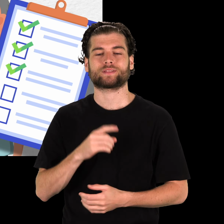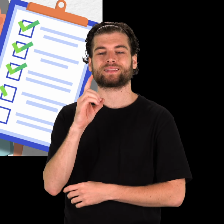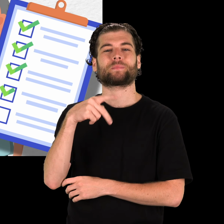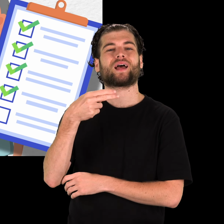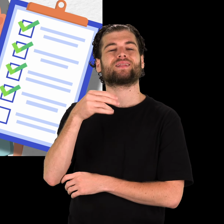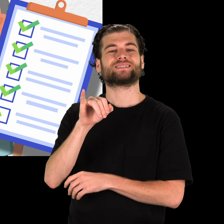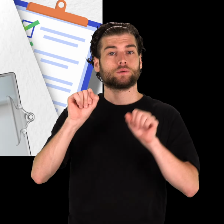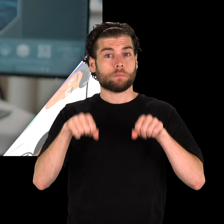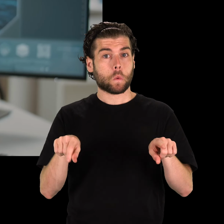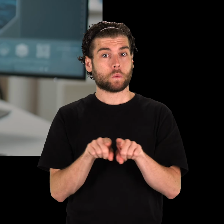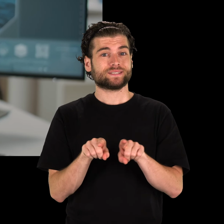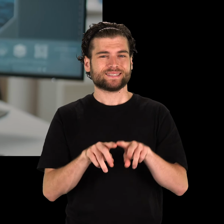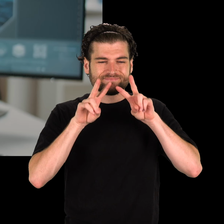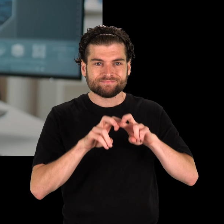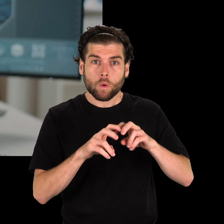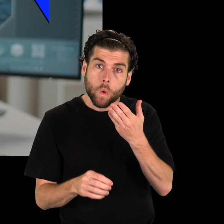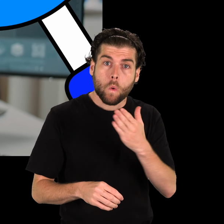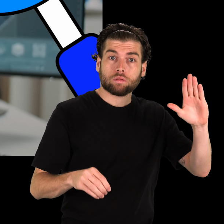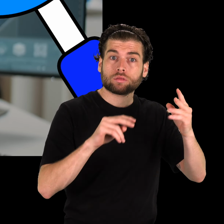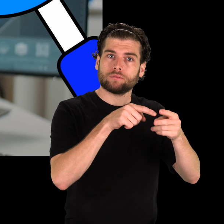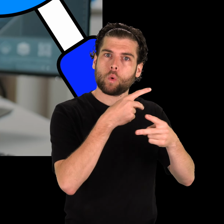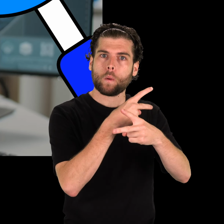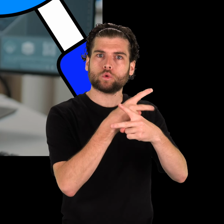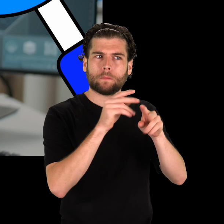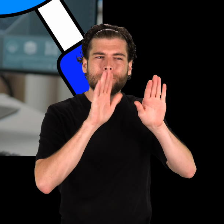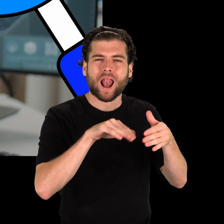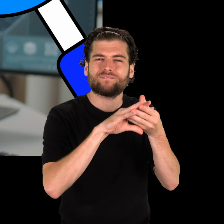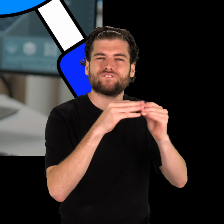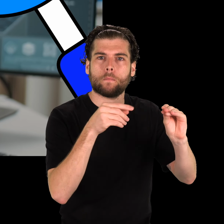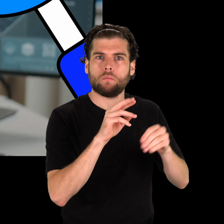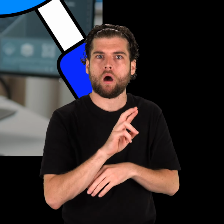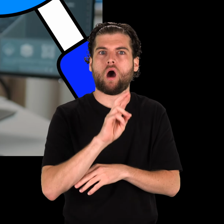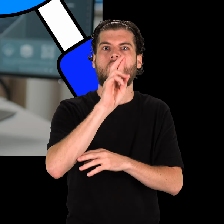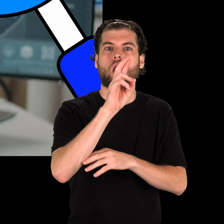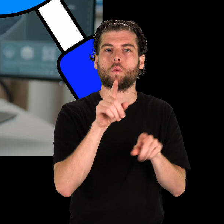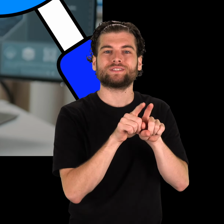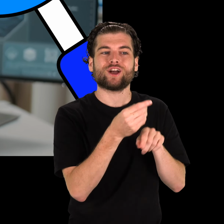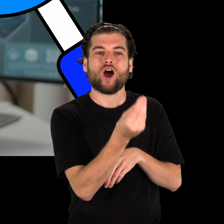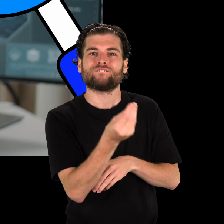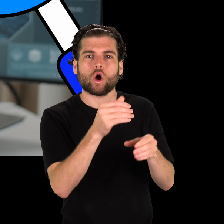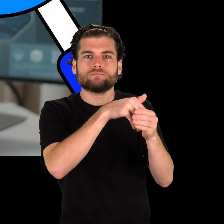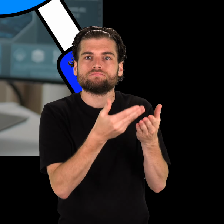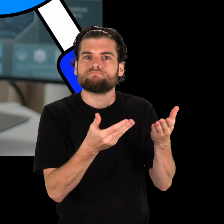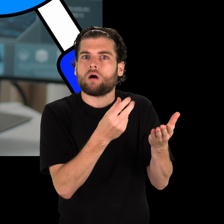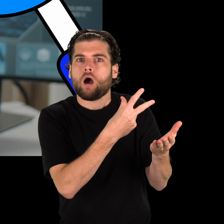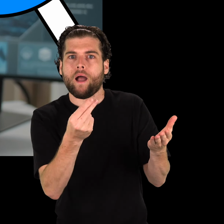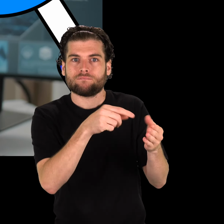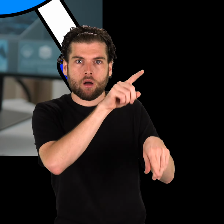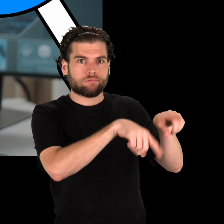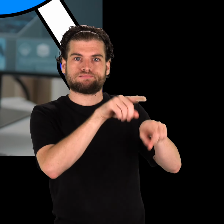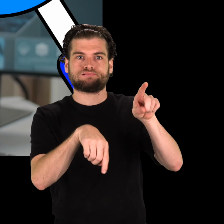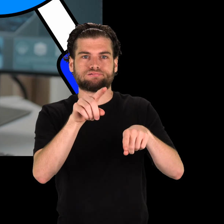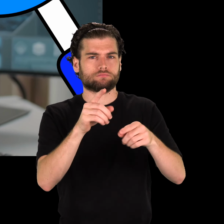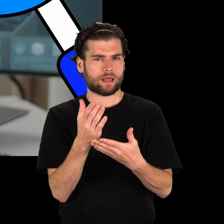des solutions. Le DPNI peut aussi rechercher d'autres anomalies des chromosomes, très rares, et d'une gravité variable